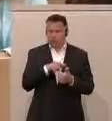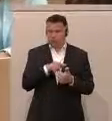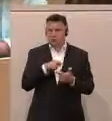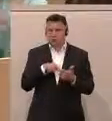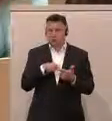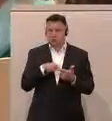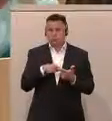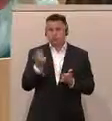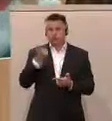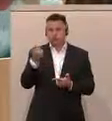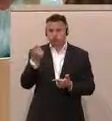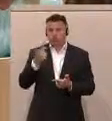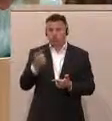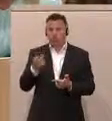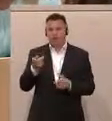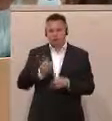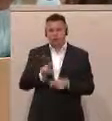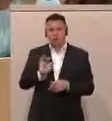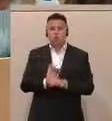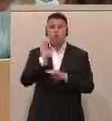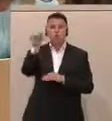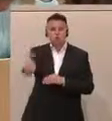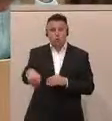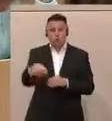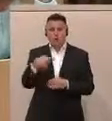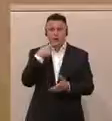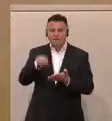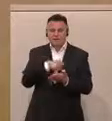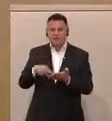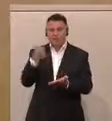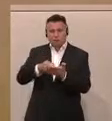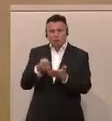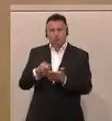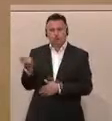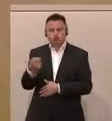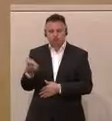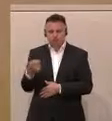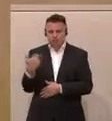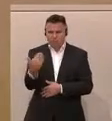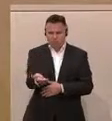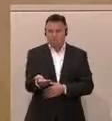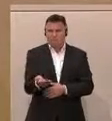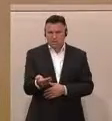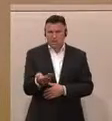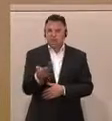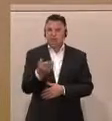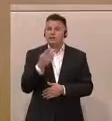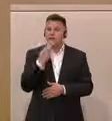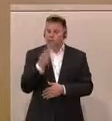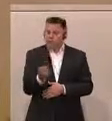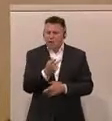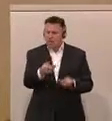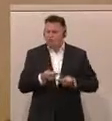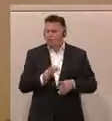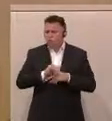anderen Strafzahlungen, Sanktionen bei Überschreitung der Wahlkampfkosten. Es ist egal, wer das eingebracht hat, wir müssen es nur